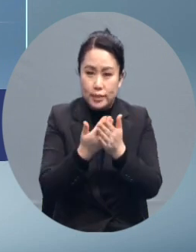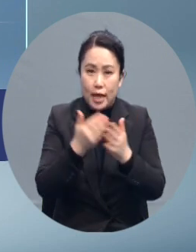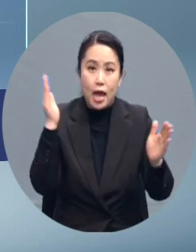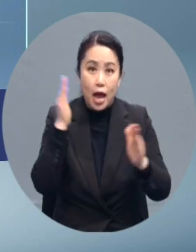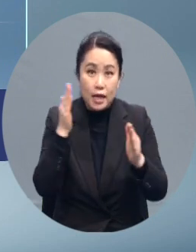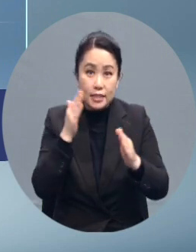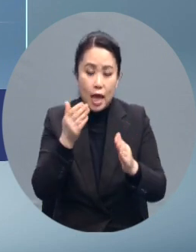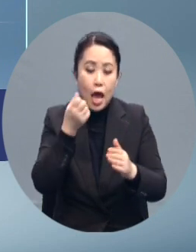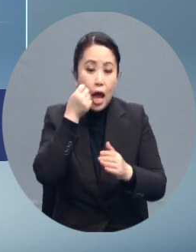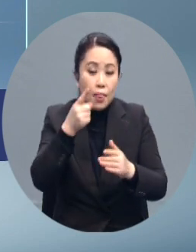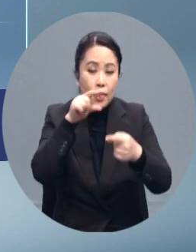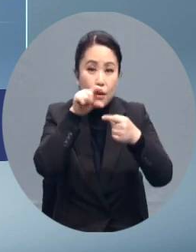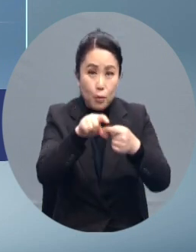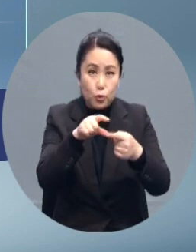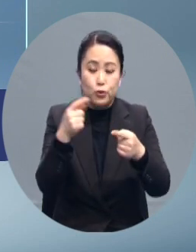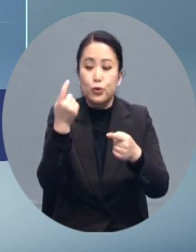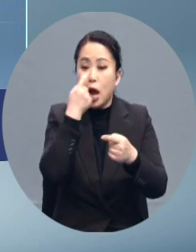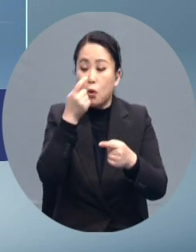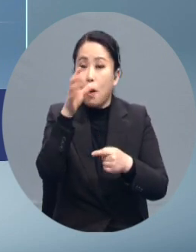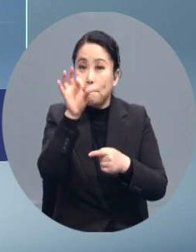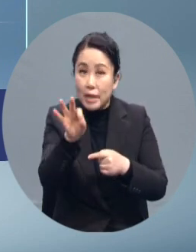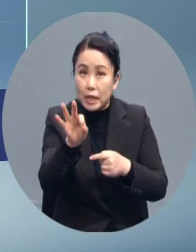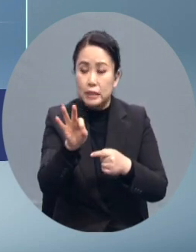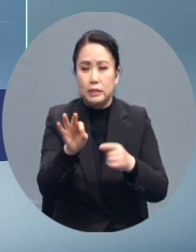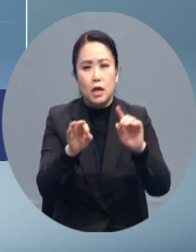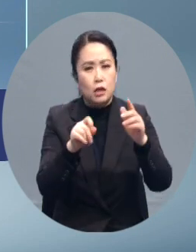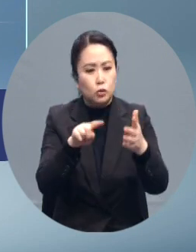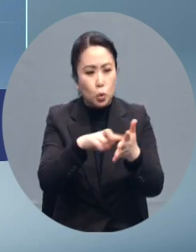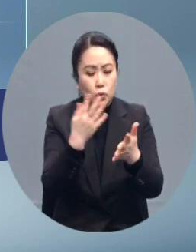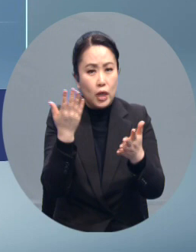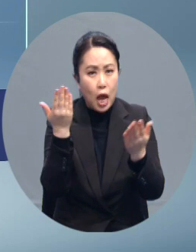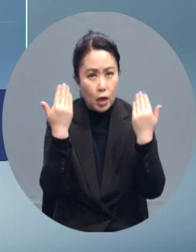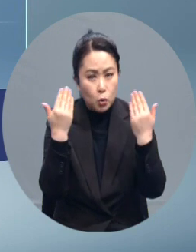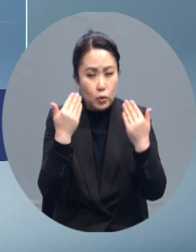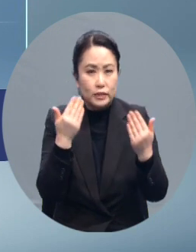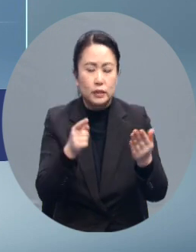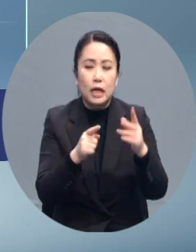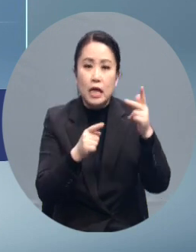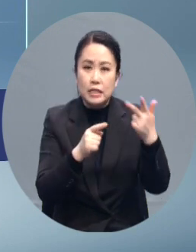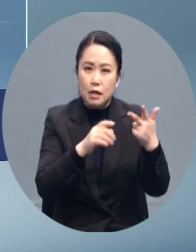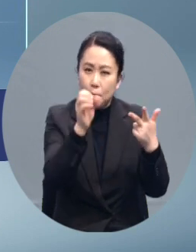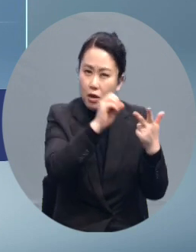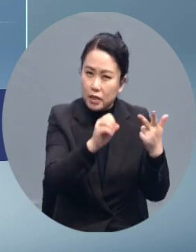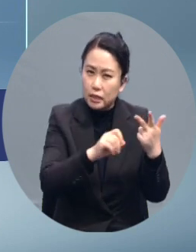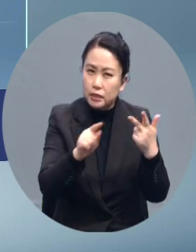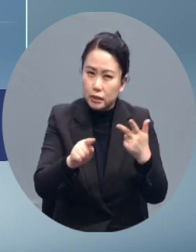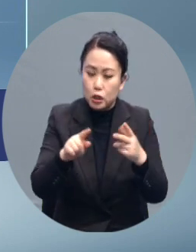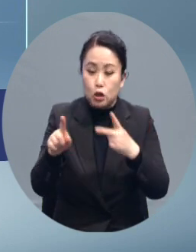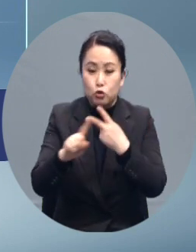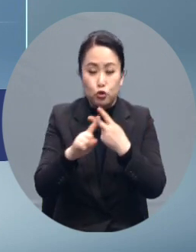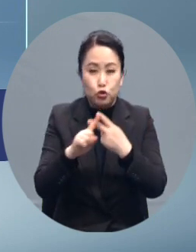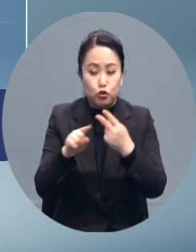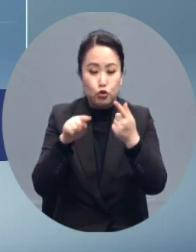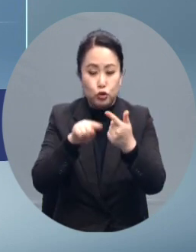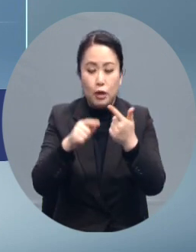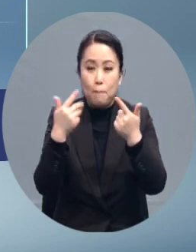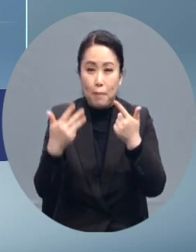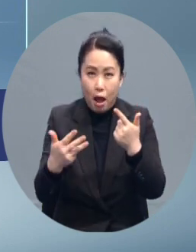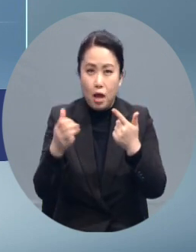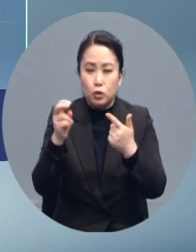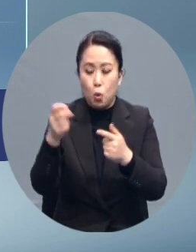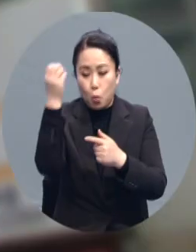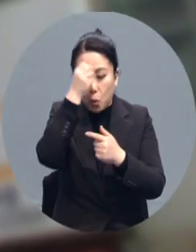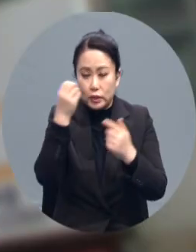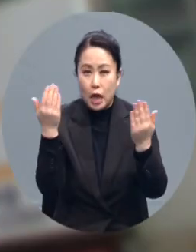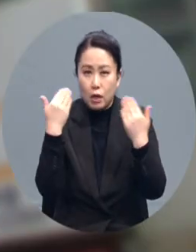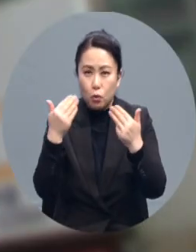월평균 사교육비는 전년도와 비교해 초등학교는 7%, 중학교는 6.8%, 고등학교는 8.25%